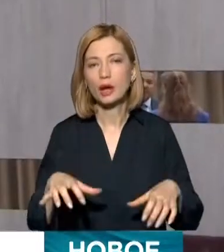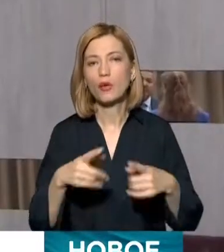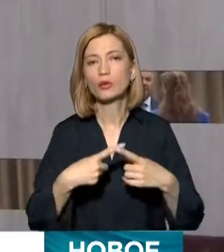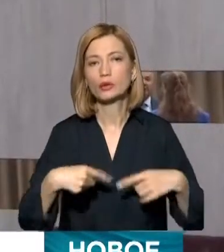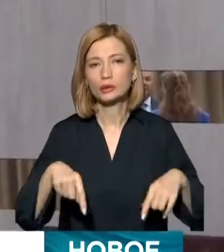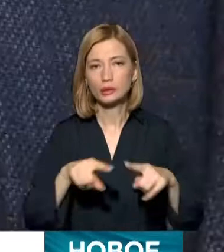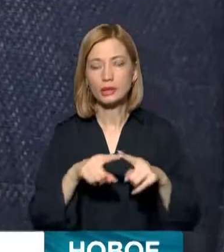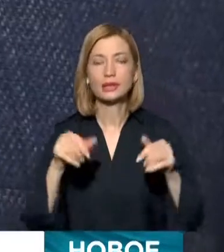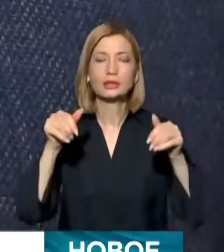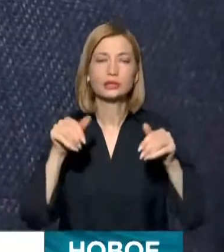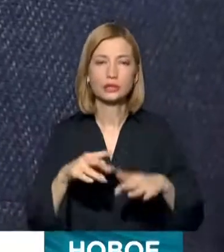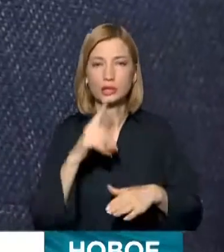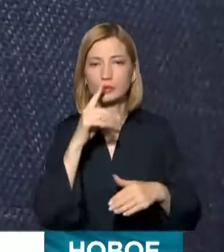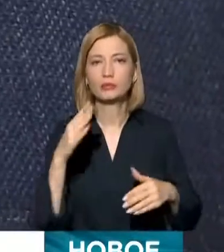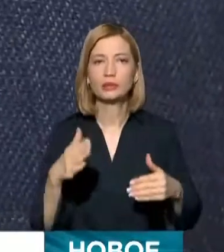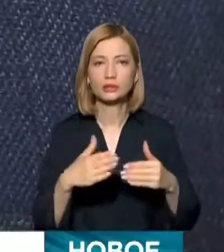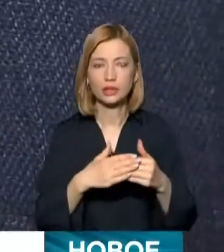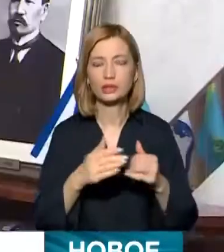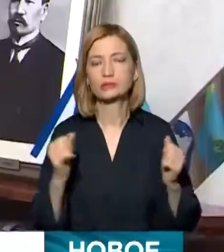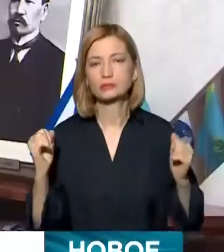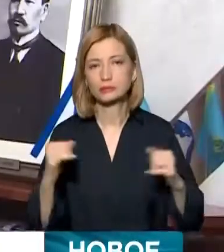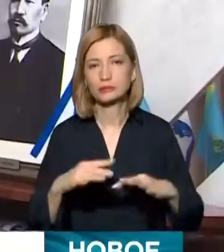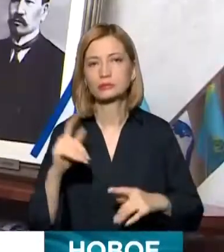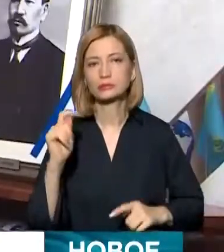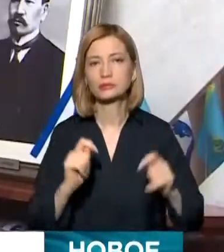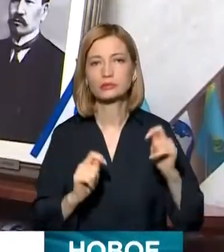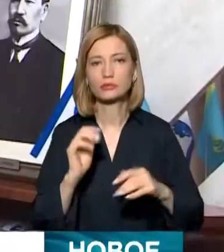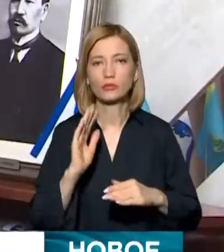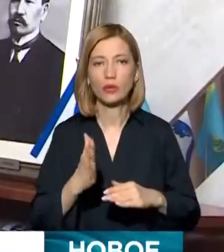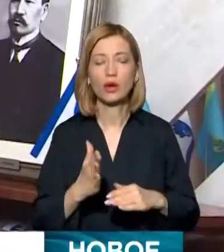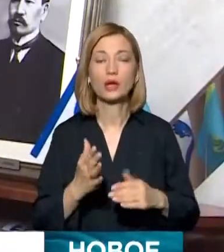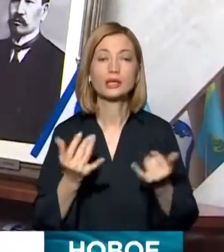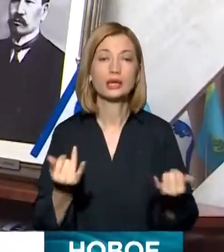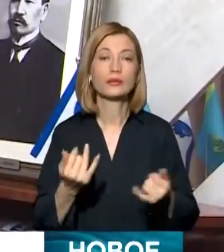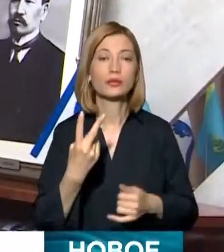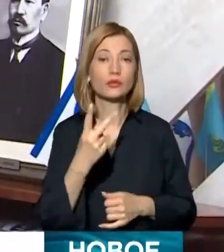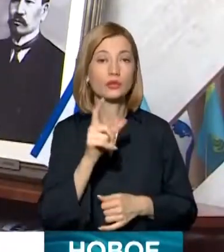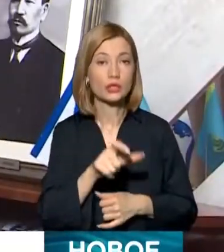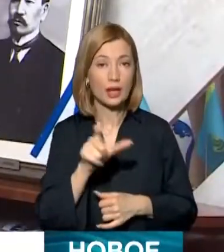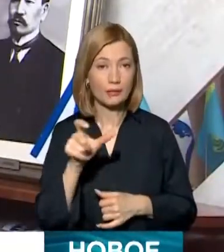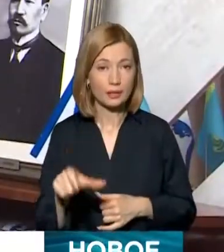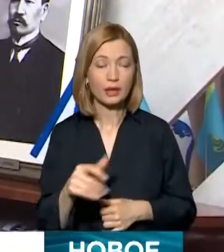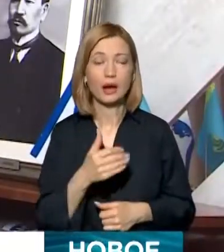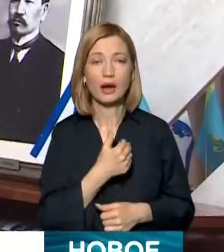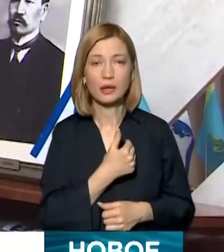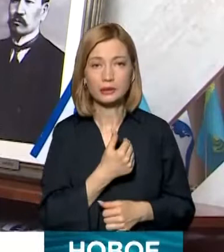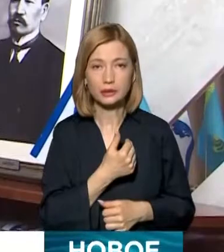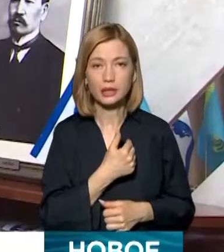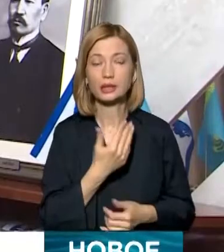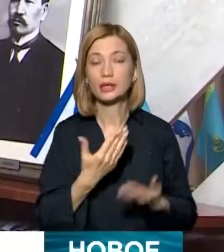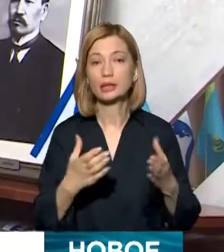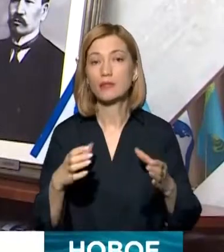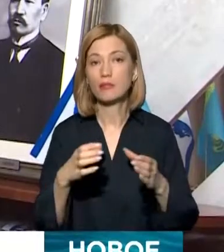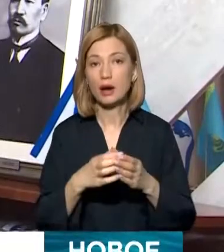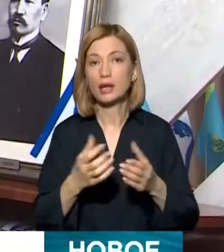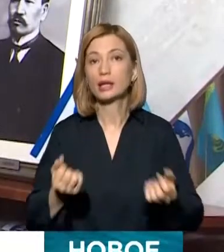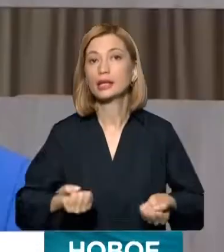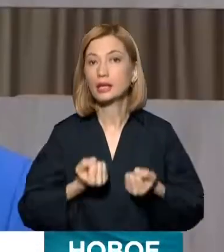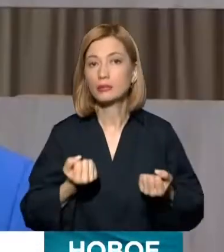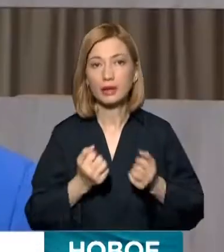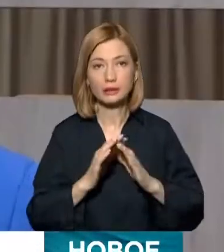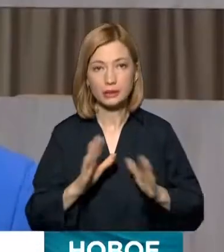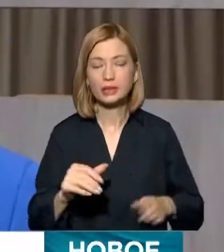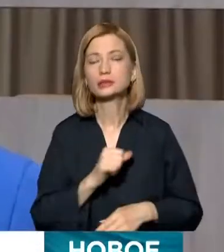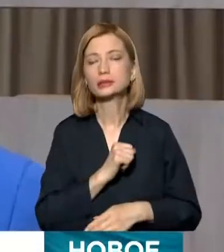решение примут на ближайшем съезде. Вот сейчас у меня двое из наших членов, которые заявили, что если их партия не поддержит, то они пойдут самостоятельно в партии,